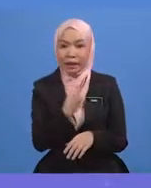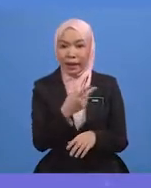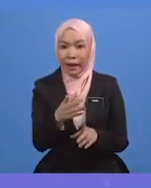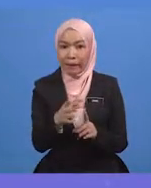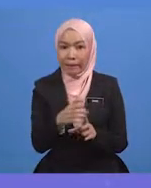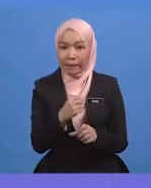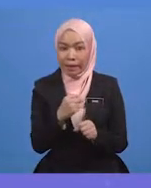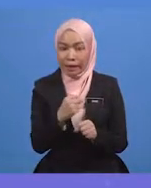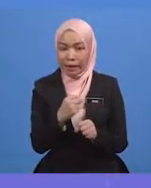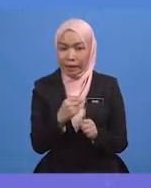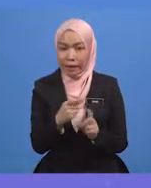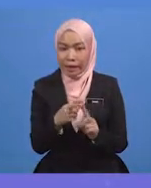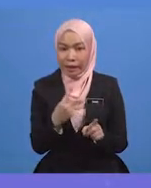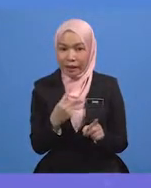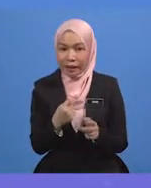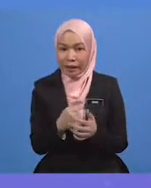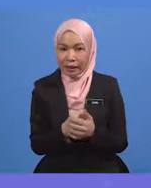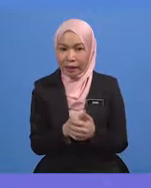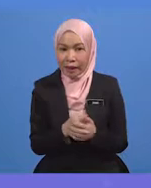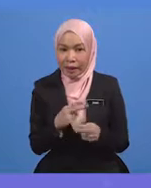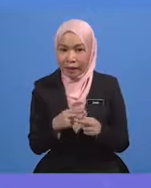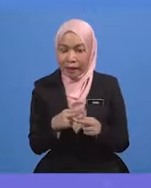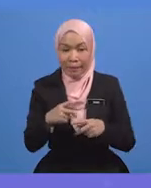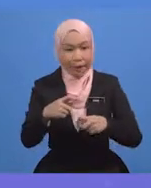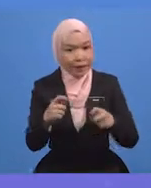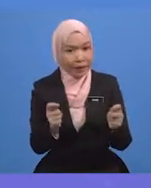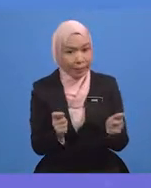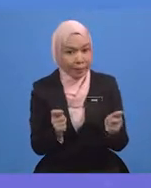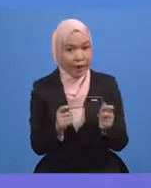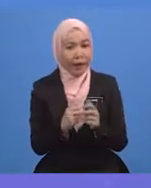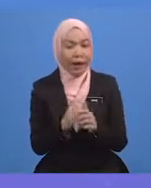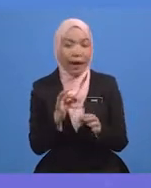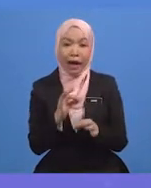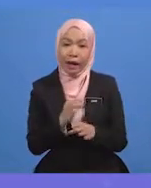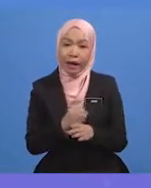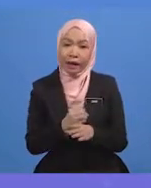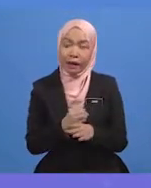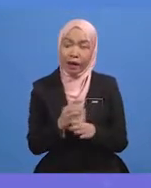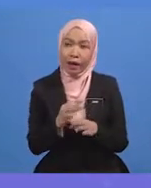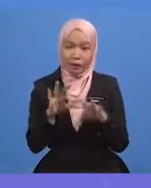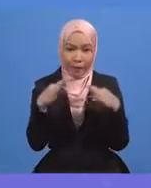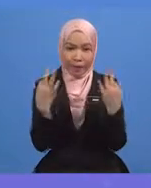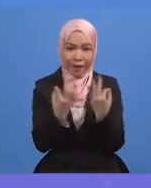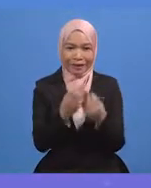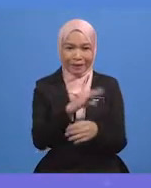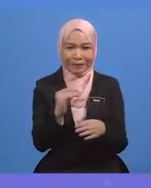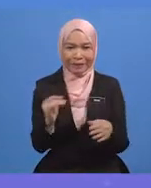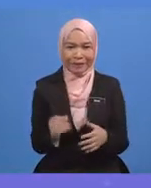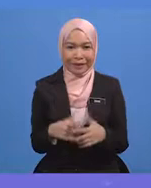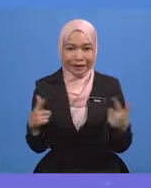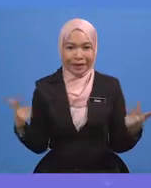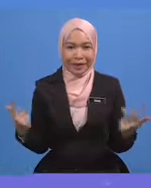sebenarnya. Ianya bersempena daripada nama tempat, nama keluarga dan sebagainya.